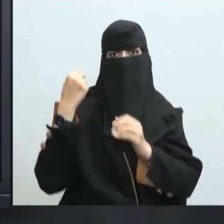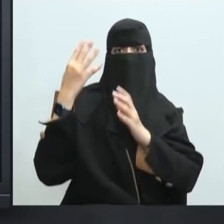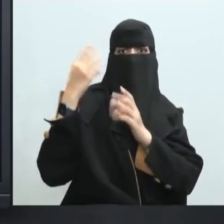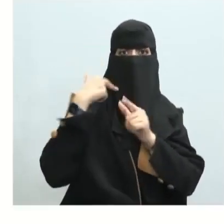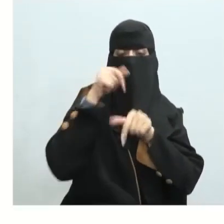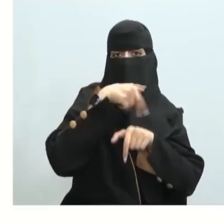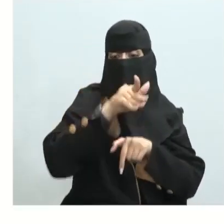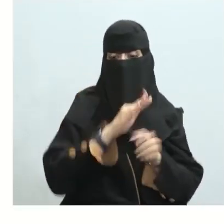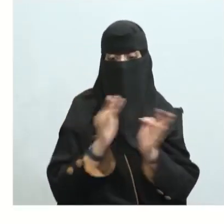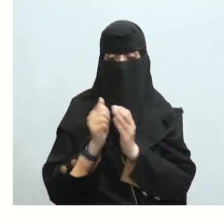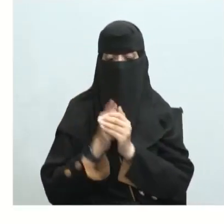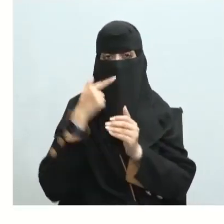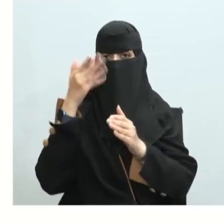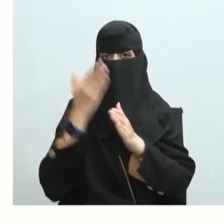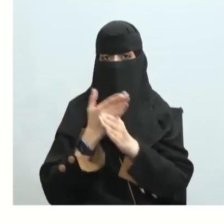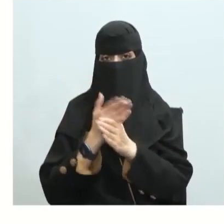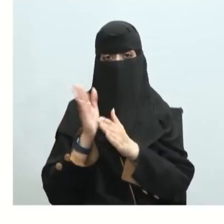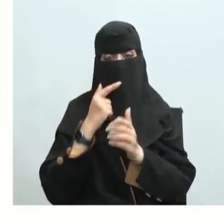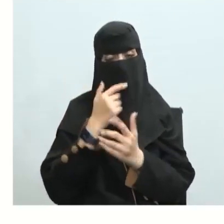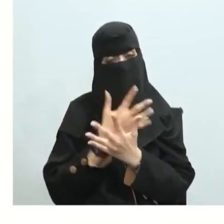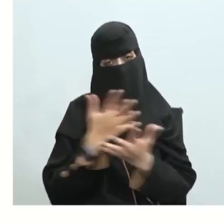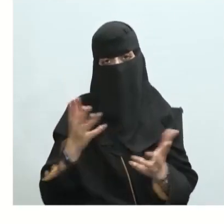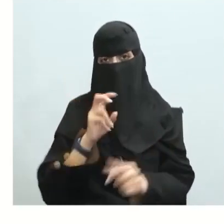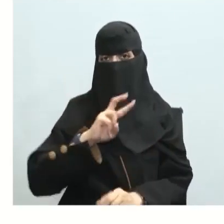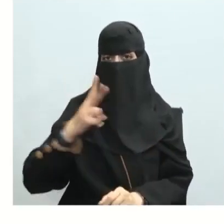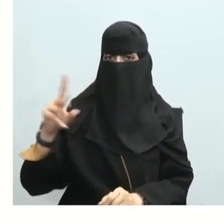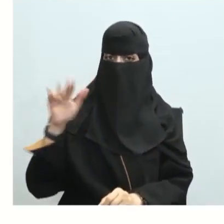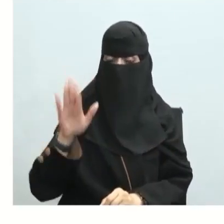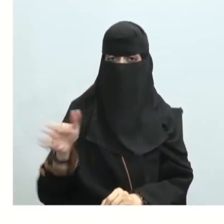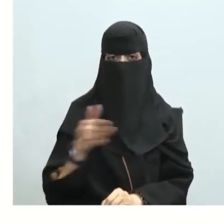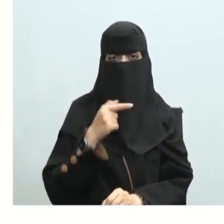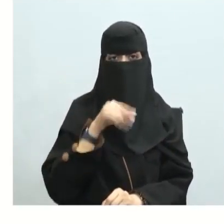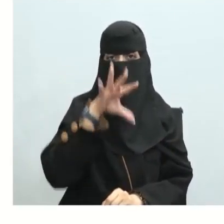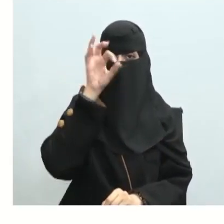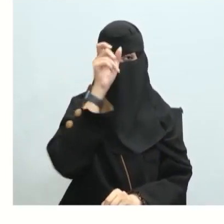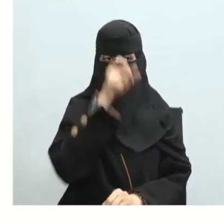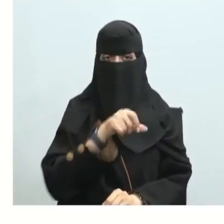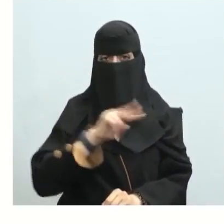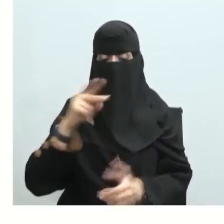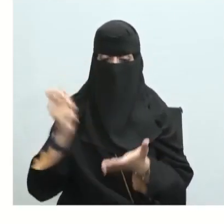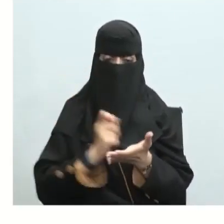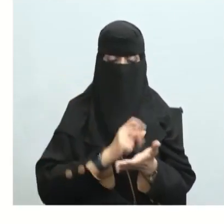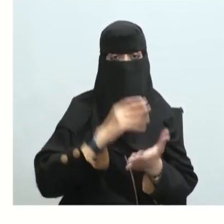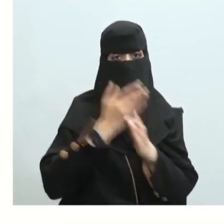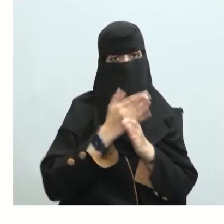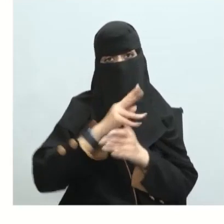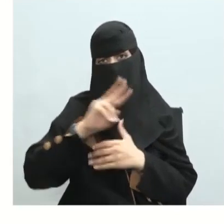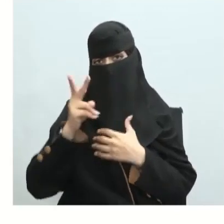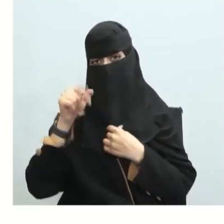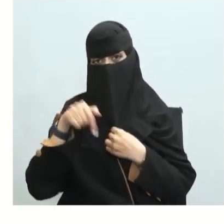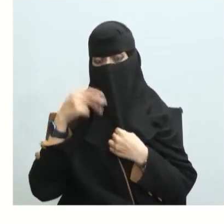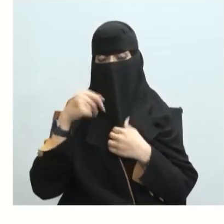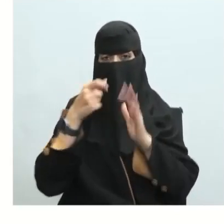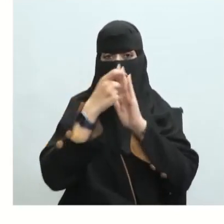الصباح الباكر هذه اسباب واسباب كثيره بمكانك انت ان تذكر اسباب وزميلك يذكر اسبابا وكل يدلي بوجهه نظره وهو